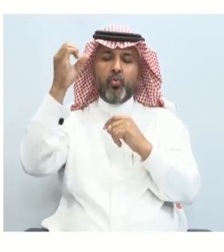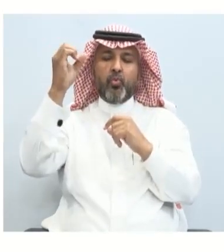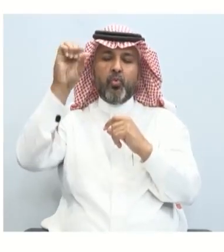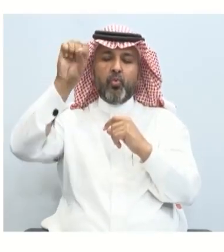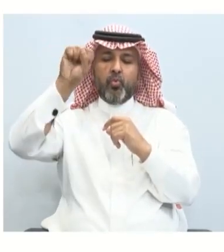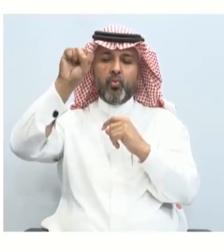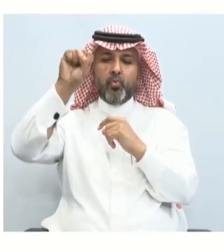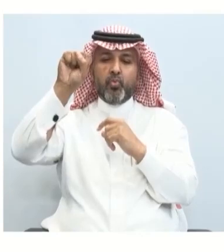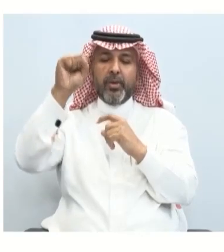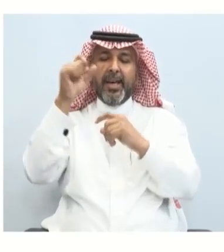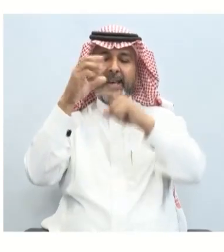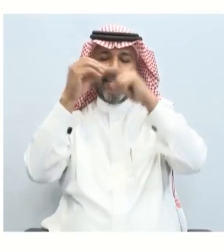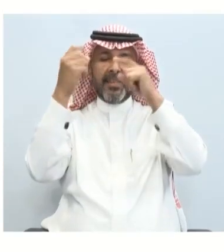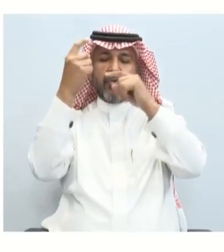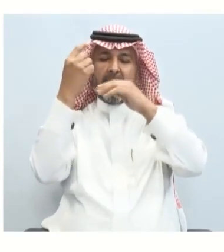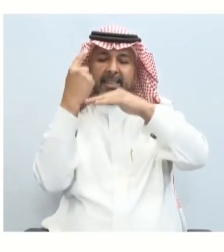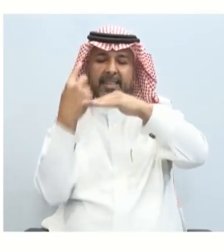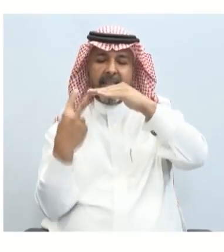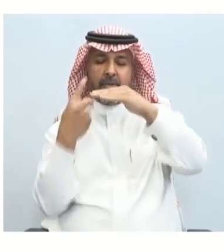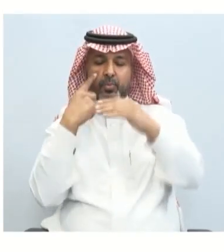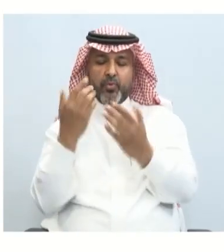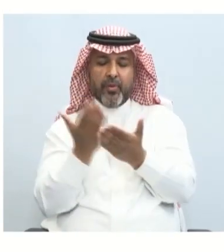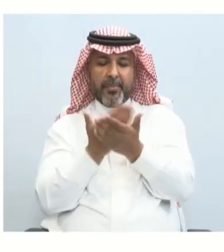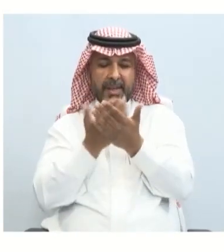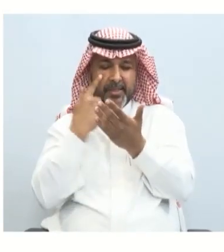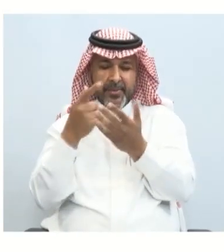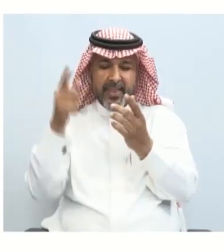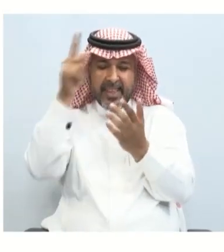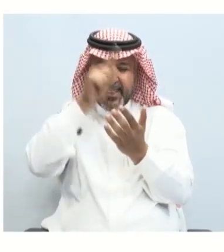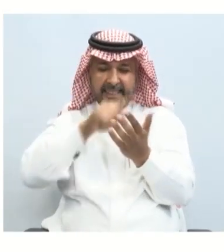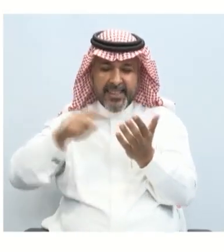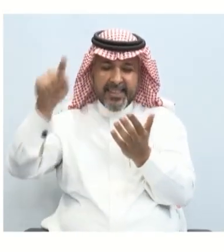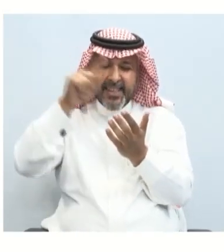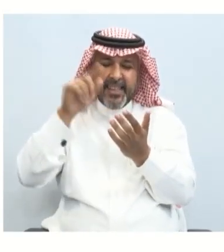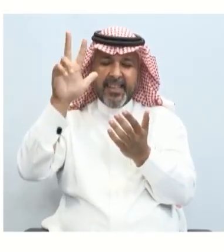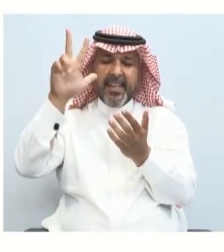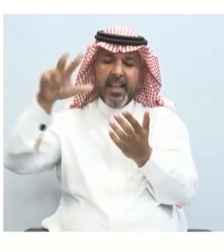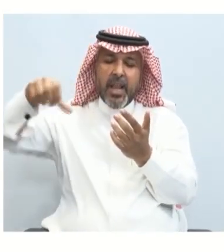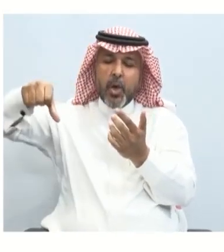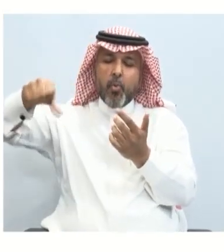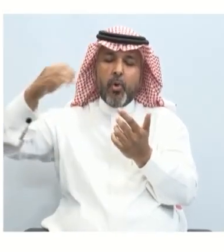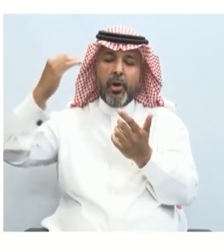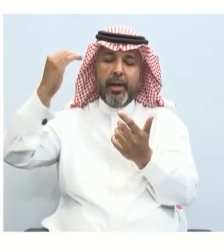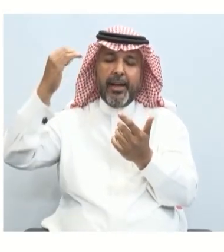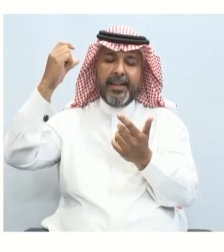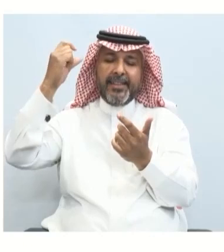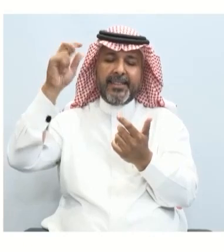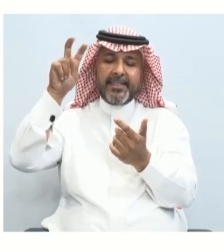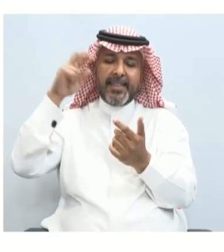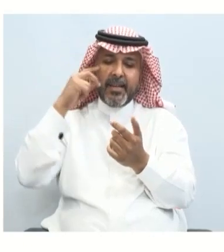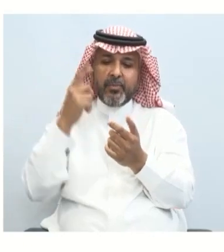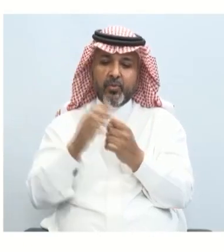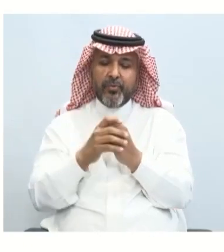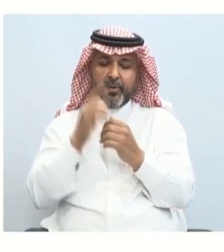دائ الوحده من خلال دائره الوحده سنقول ان كوساين